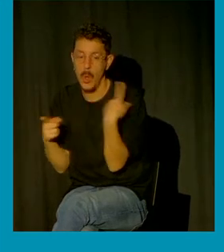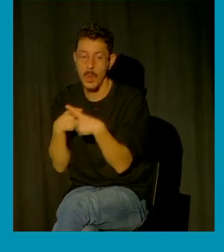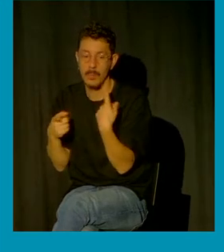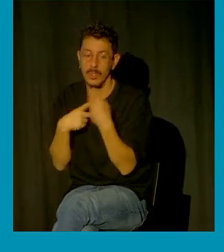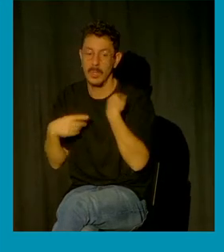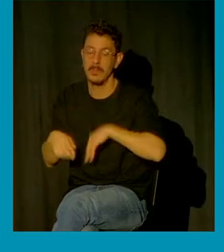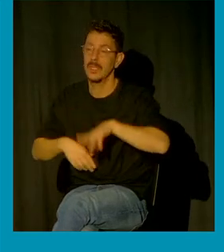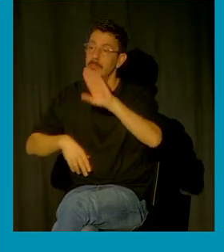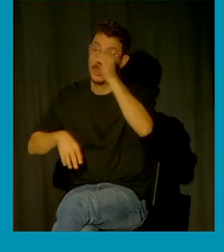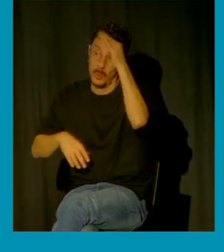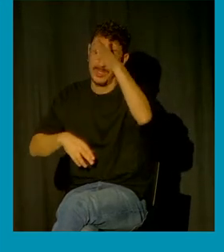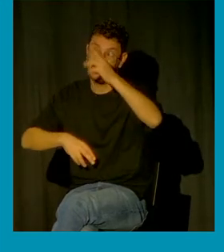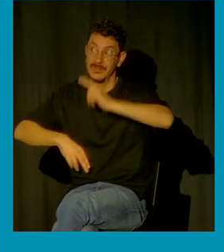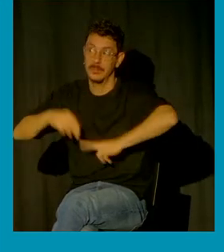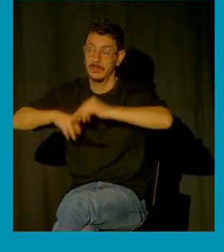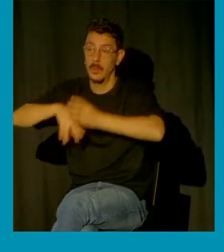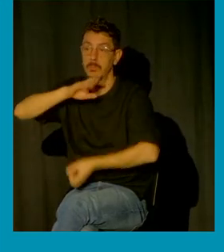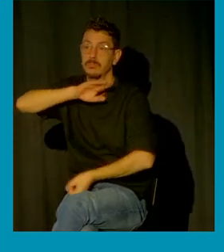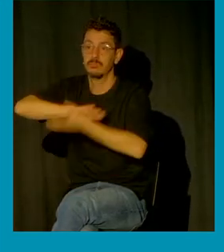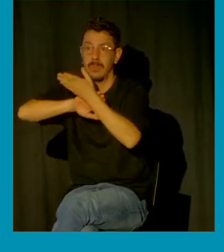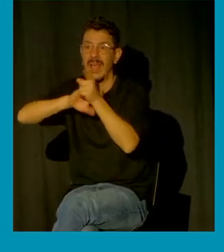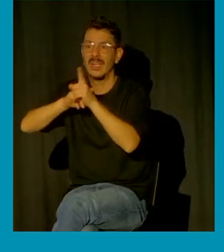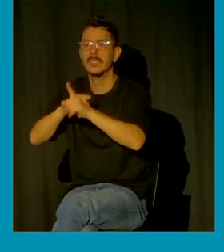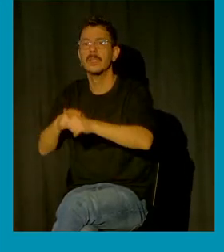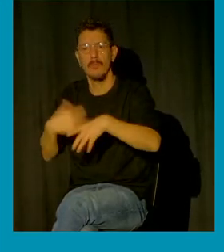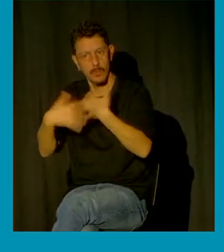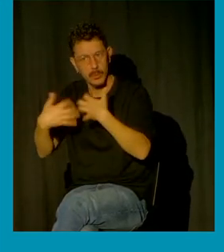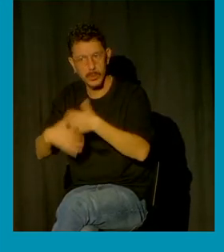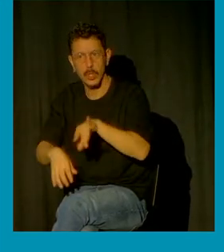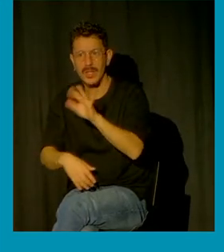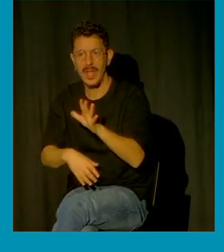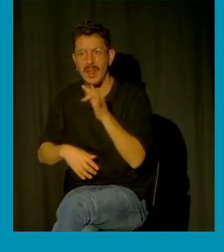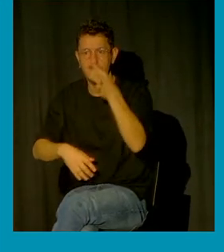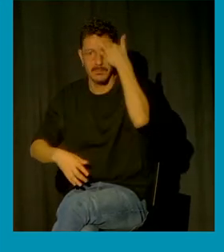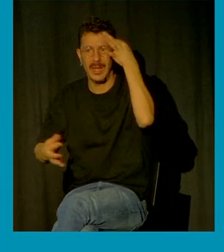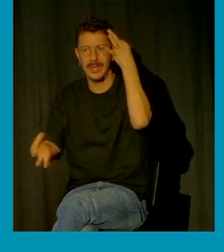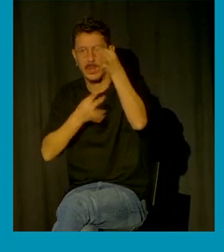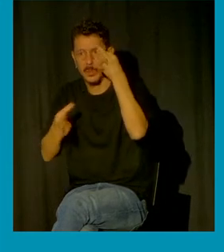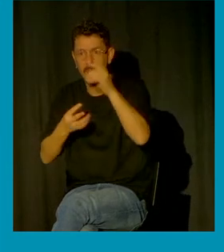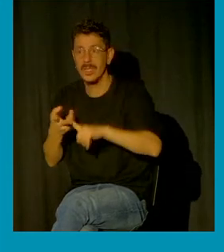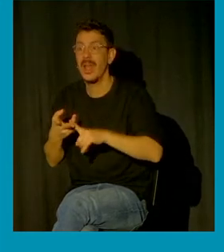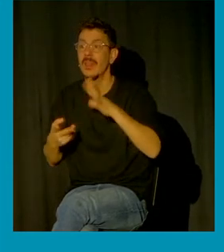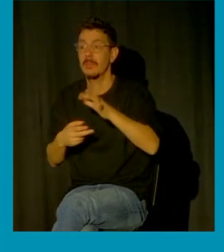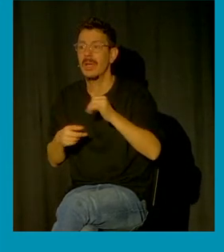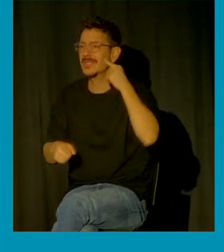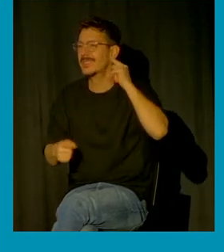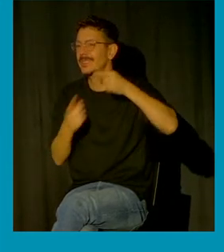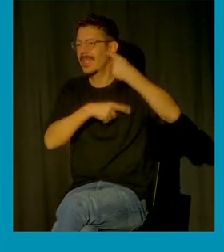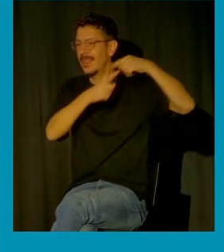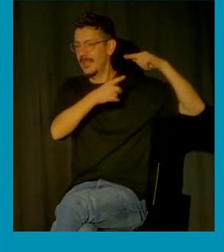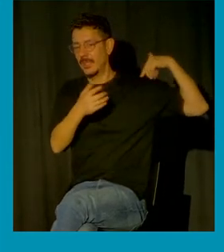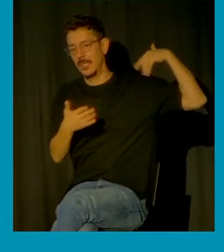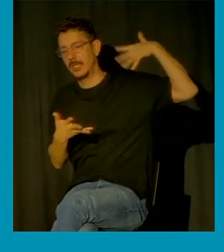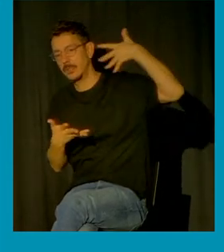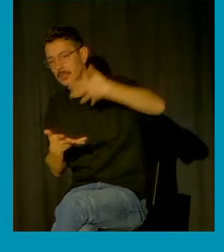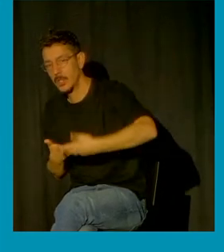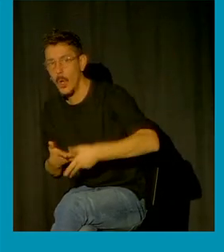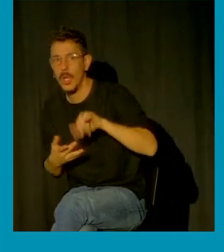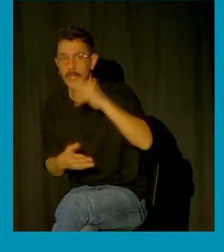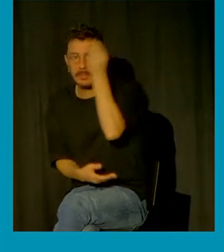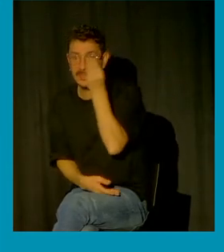coneixement és efectiva és rigorosa hi ha una tradició hi ha molt pensament darrere i per tant una opció d